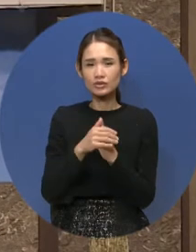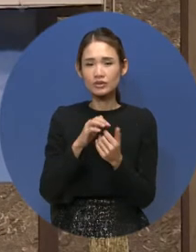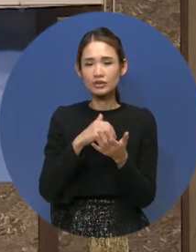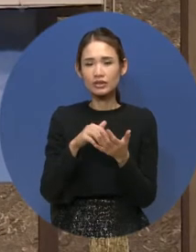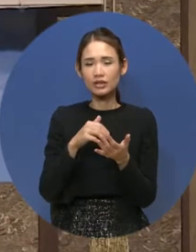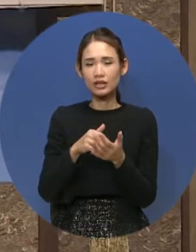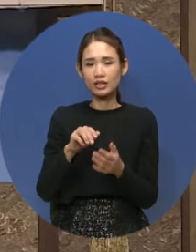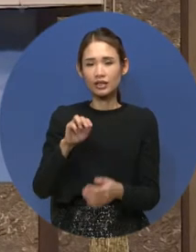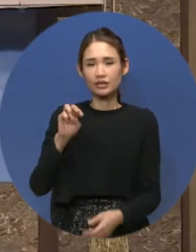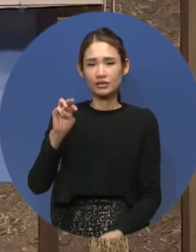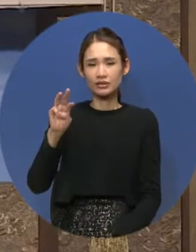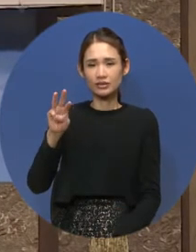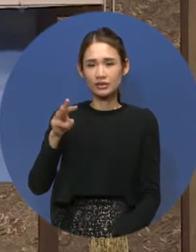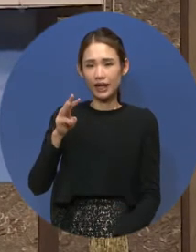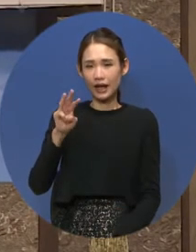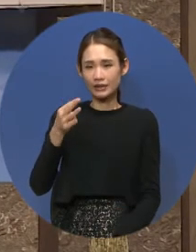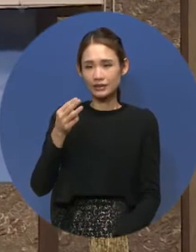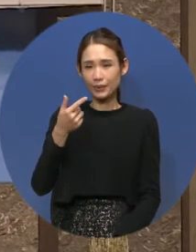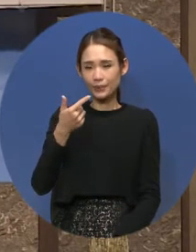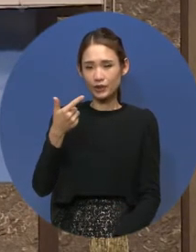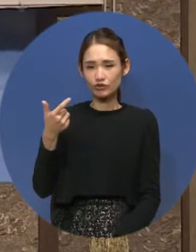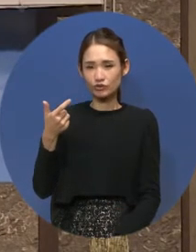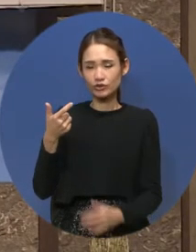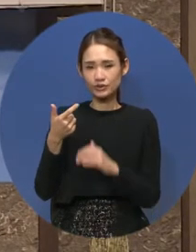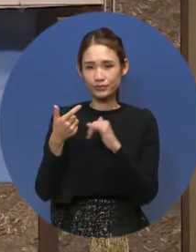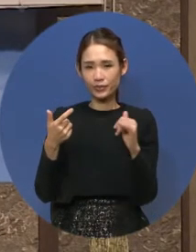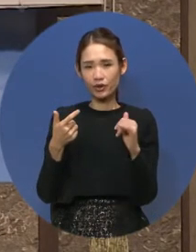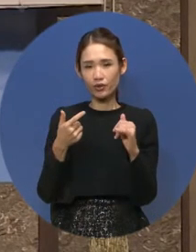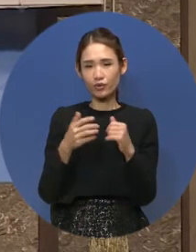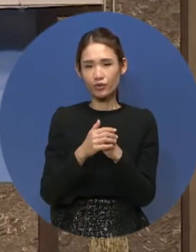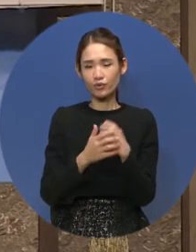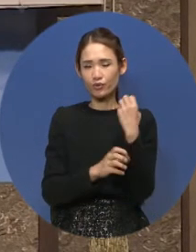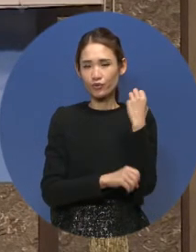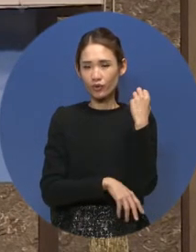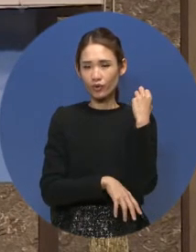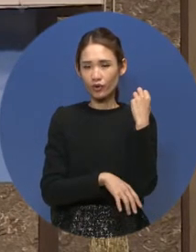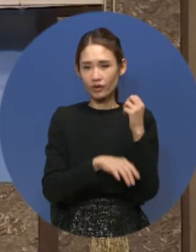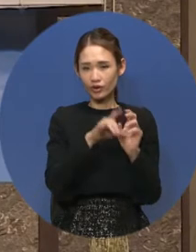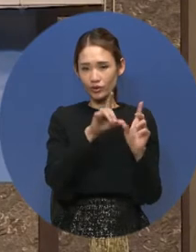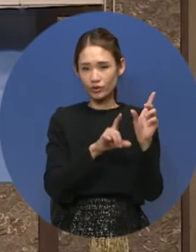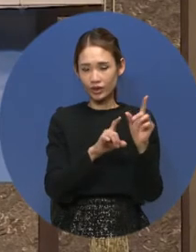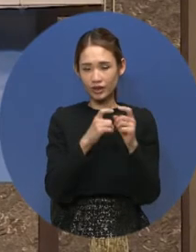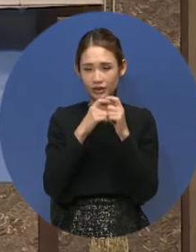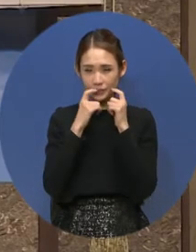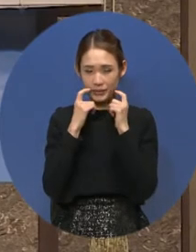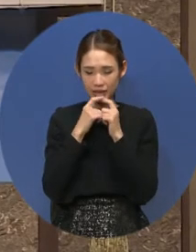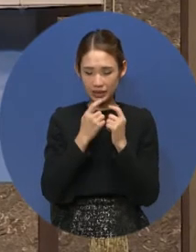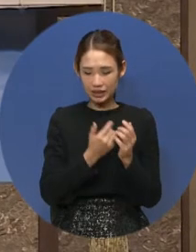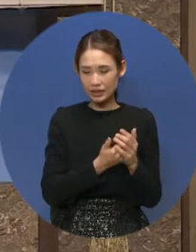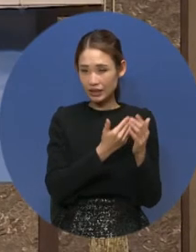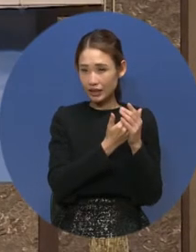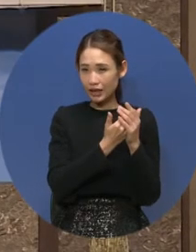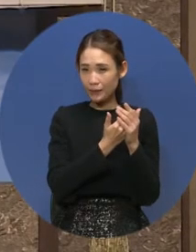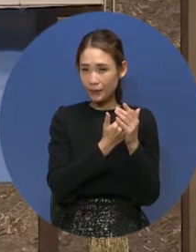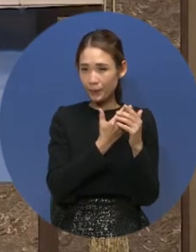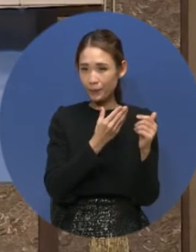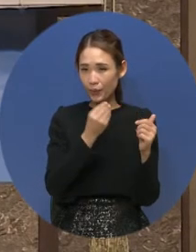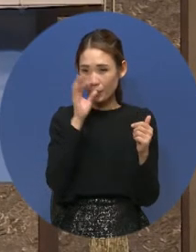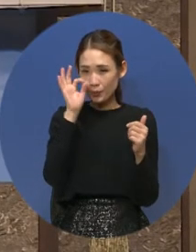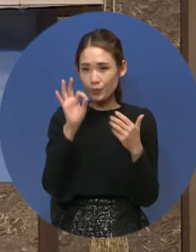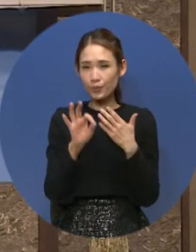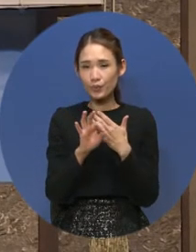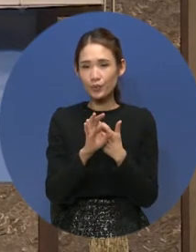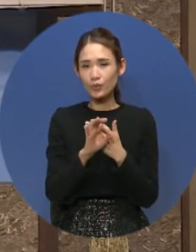쪽방촌을 주민들을 한 360여 명이 됐는데요. 네. 원래 기존의 어떤 민간 개발 모델